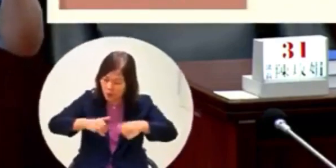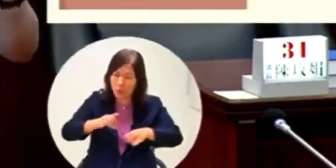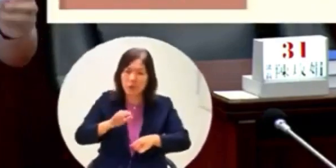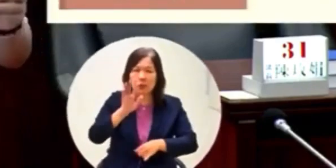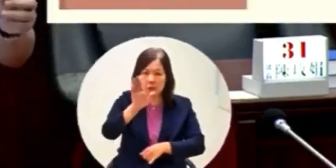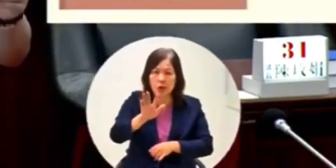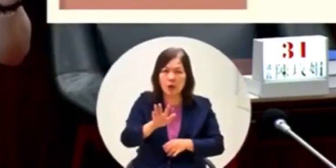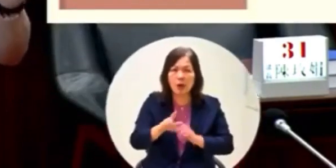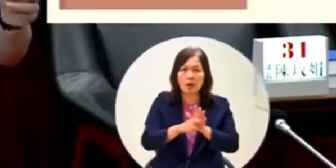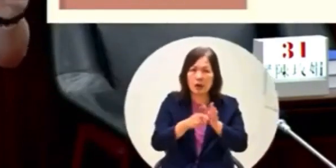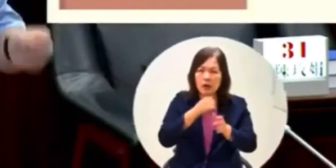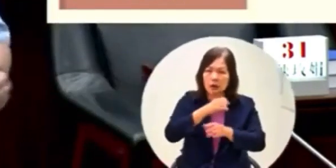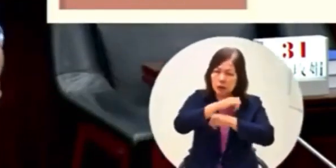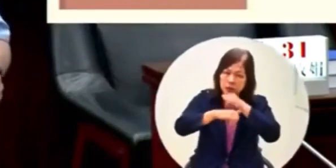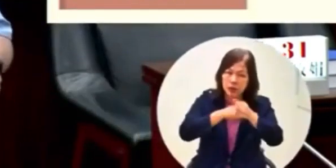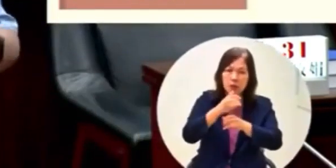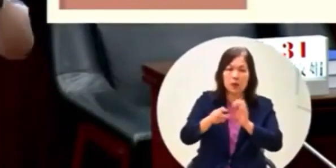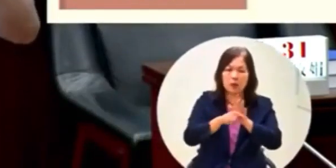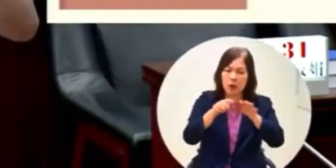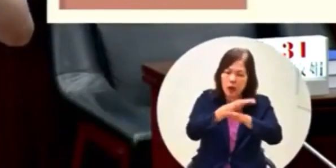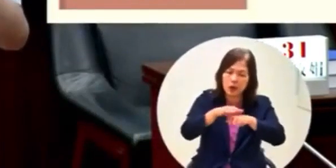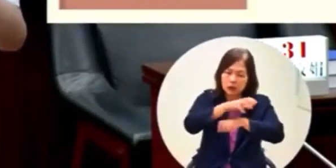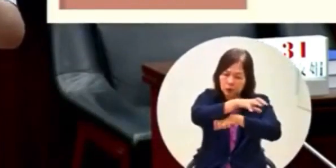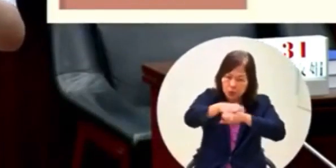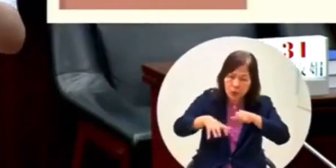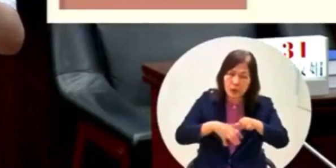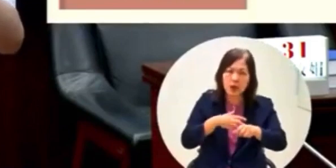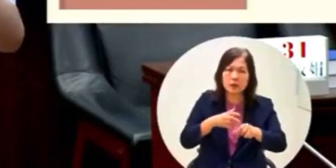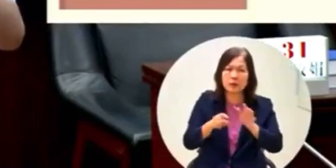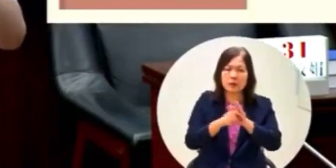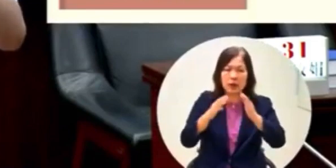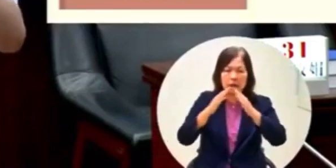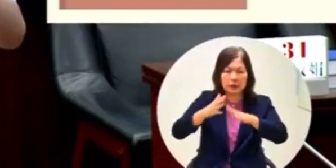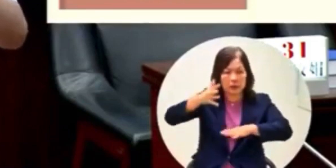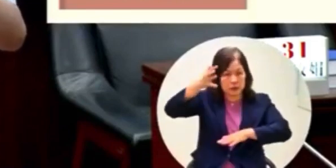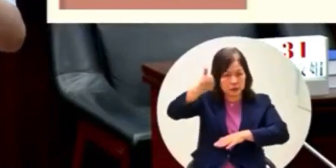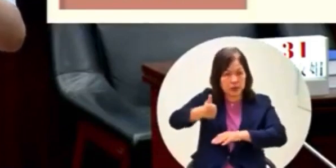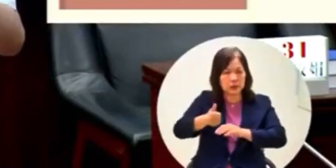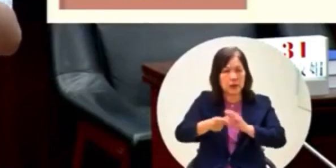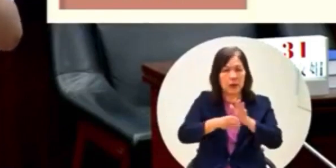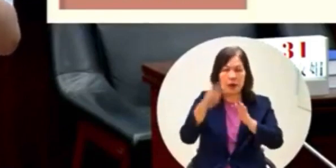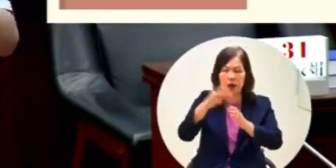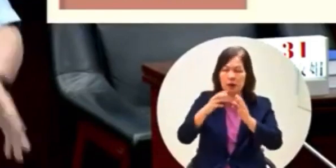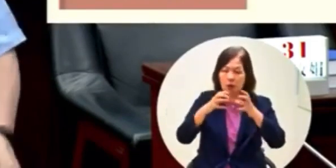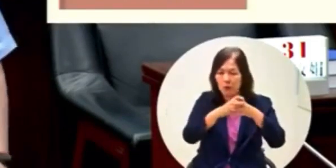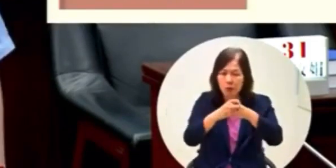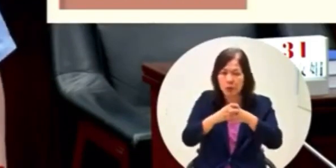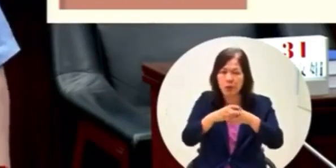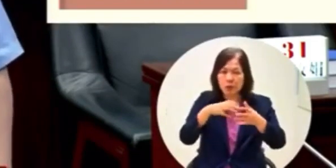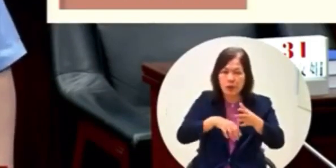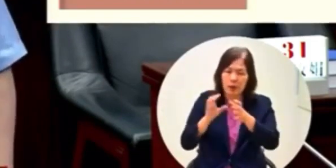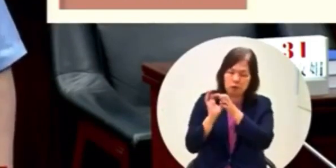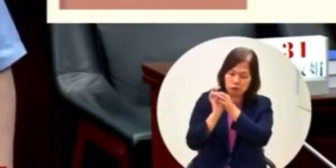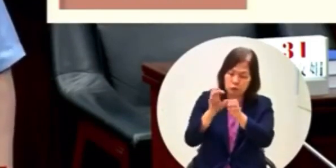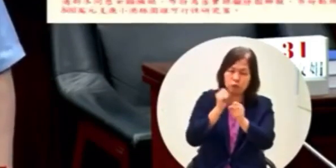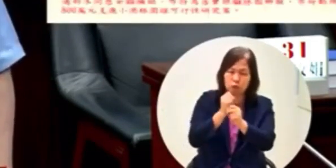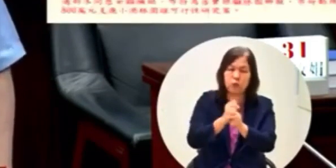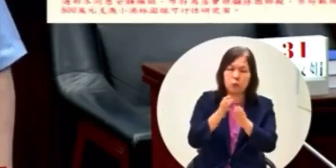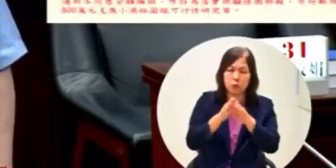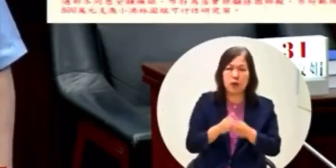供一个生活的安全的空间，那也是市长也是我们市府团队要继续努力的。谢